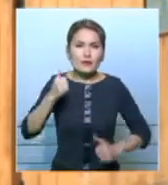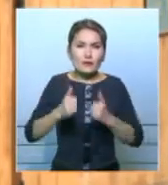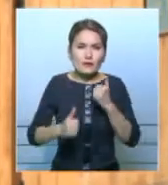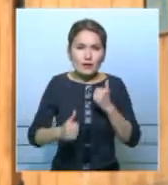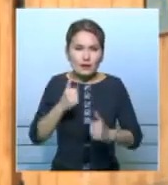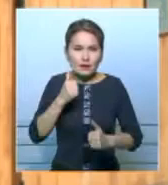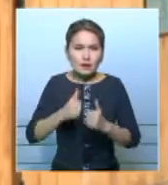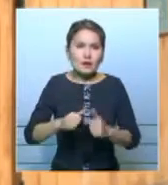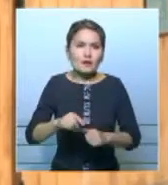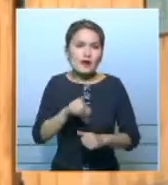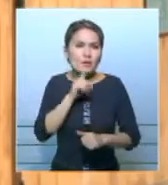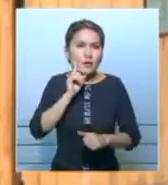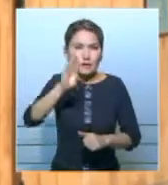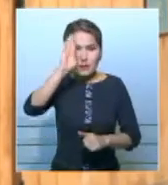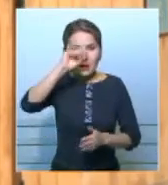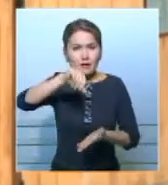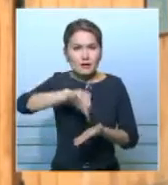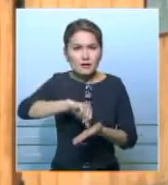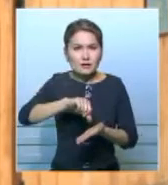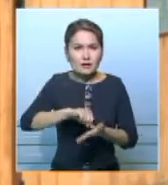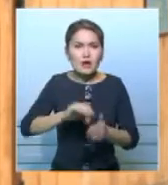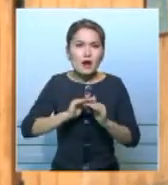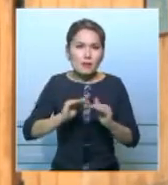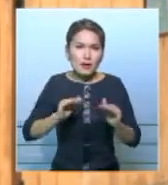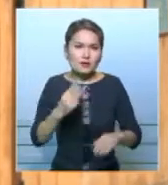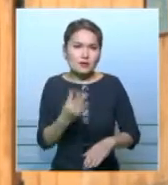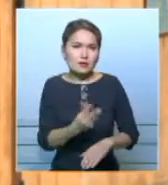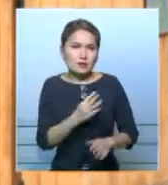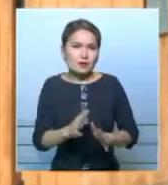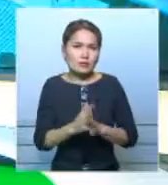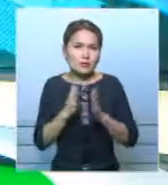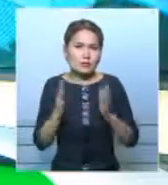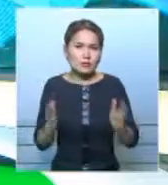тұрады балалардың бәрі қазір. Жалпы балалардың ынтасы жақсы.